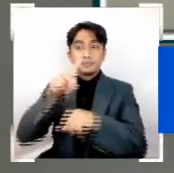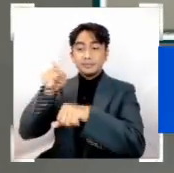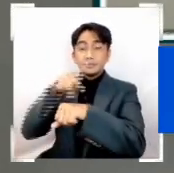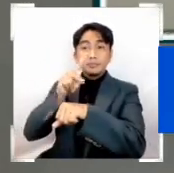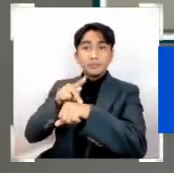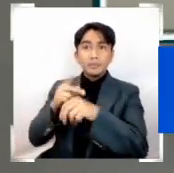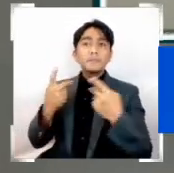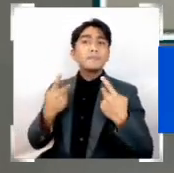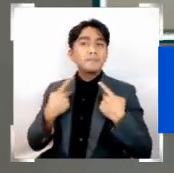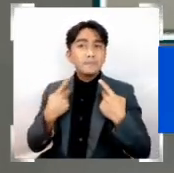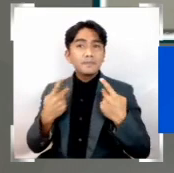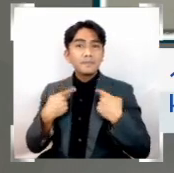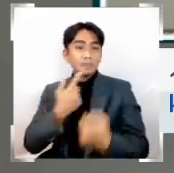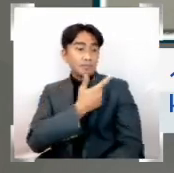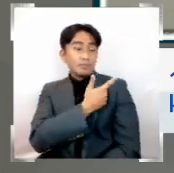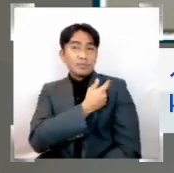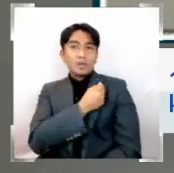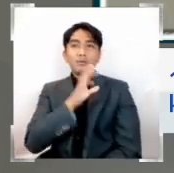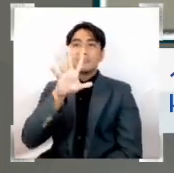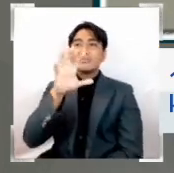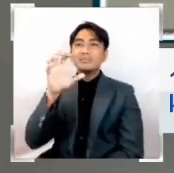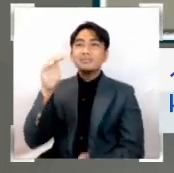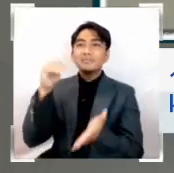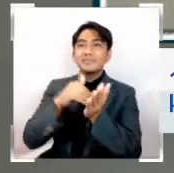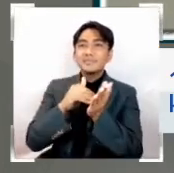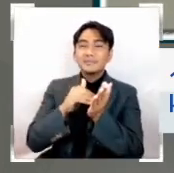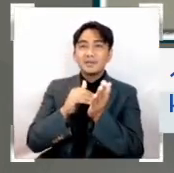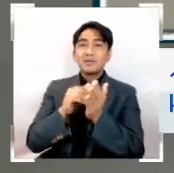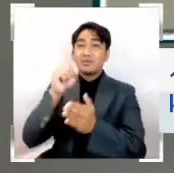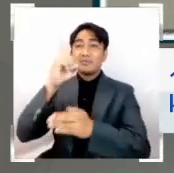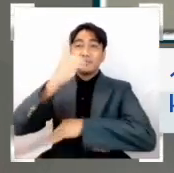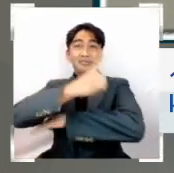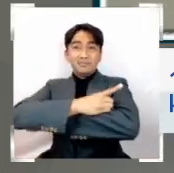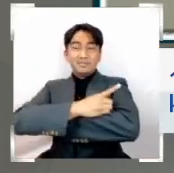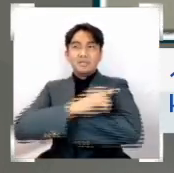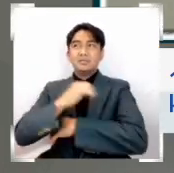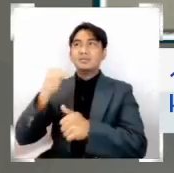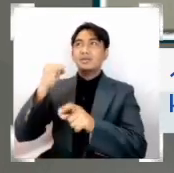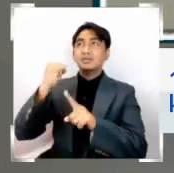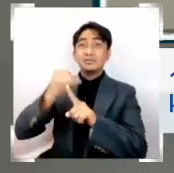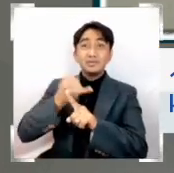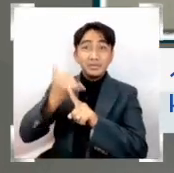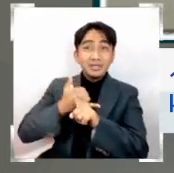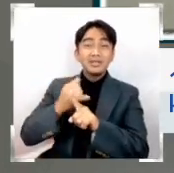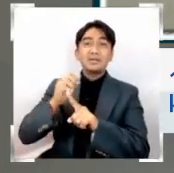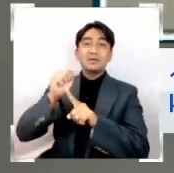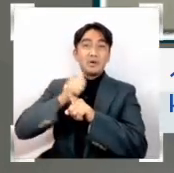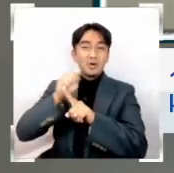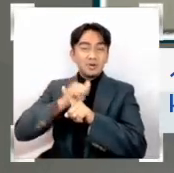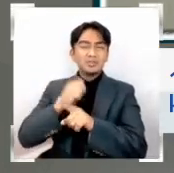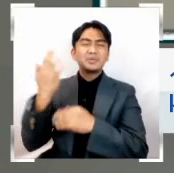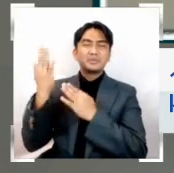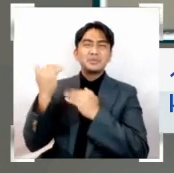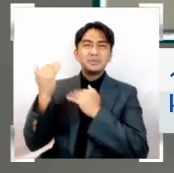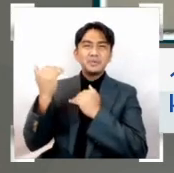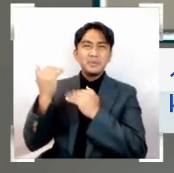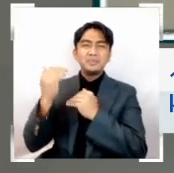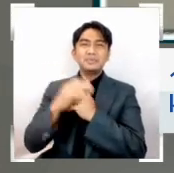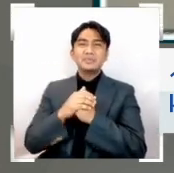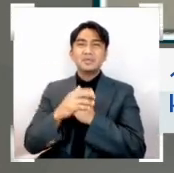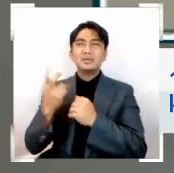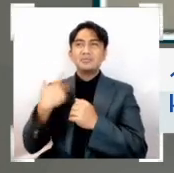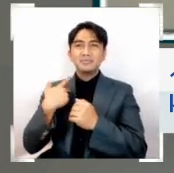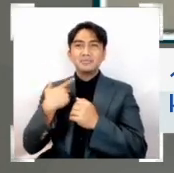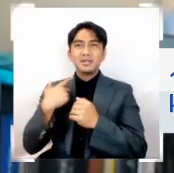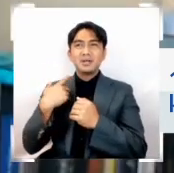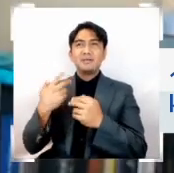ng vaccination ng 500,000 a day. Our target sa July at saka sa August ay magkaroon po ng tinatawag nating weekly na 1 million